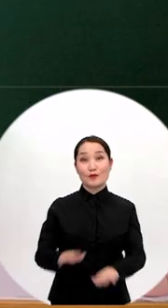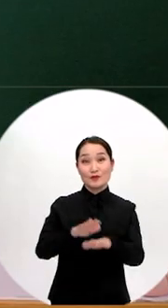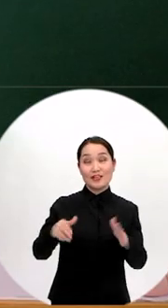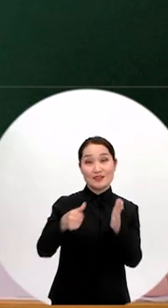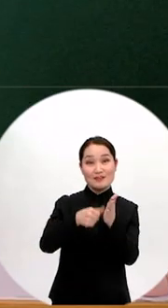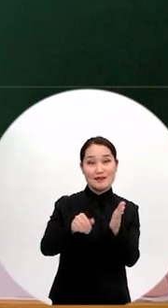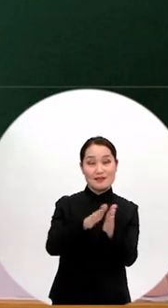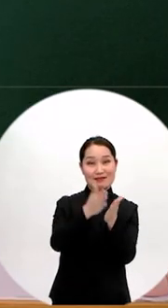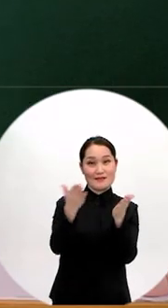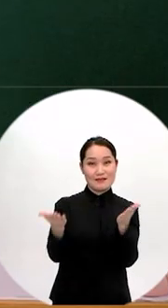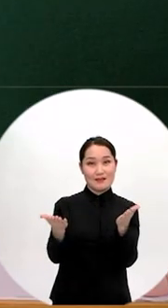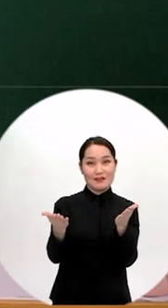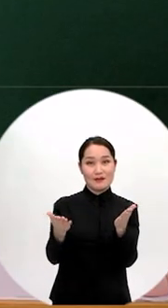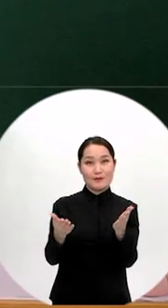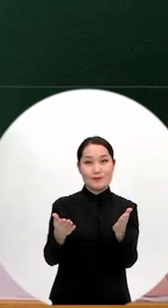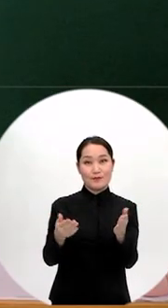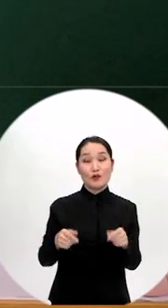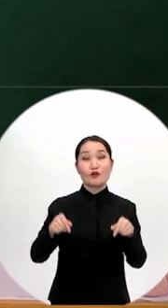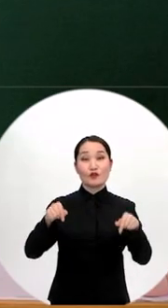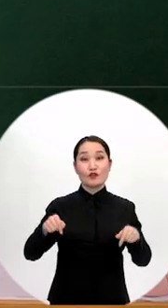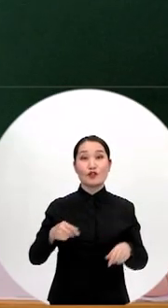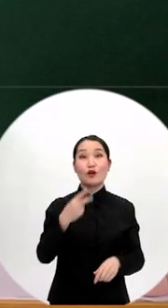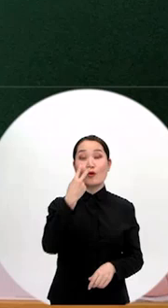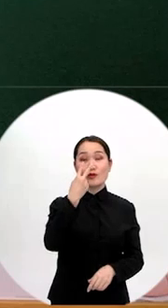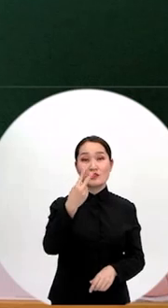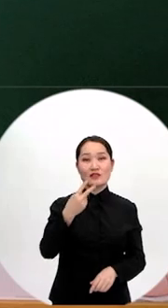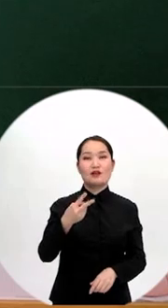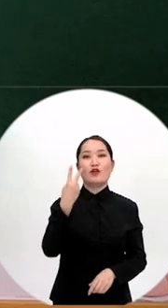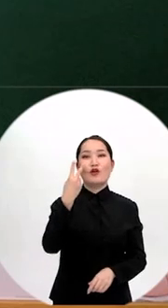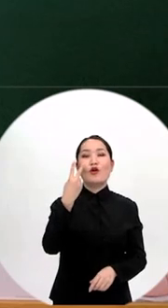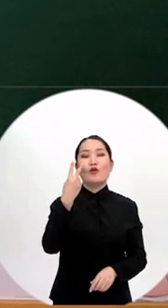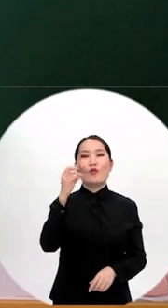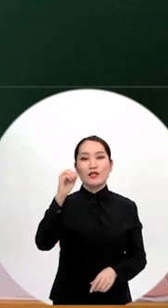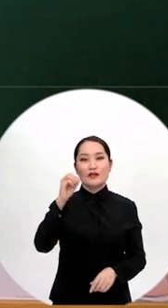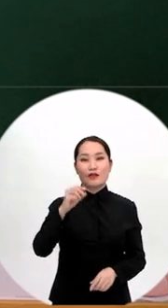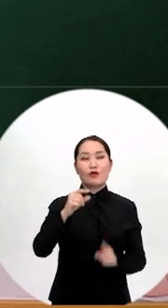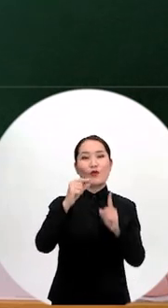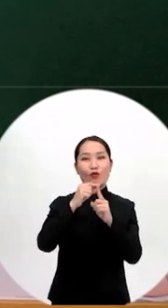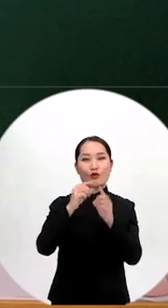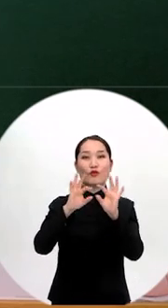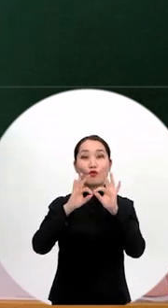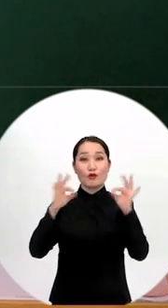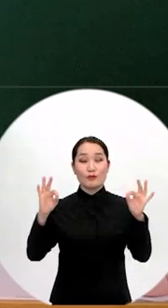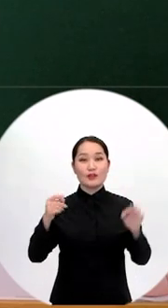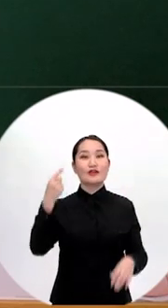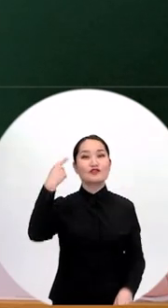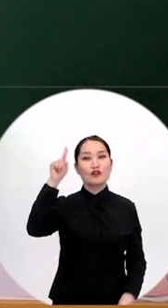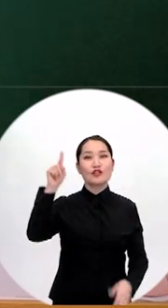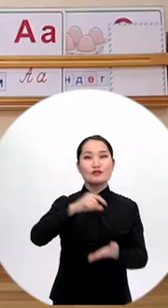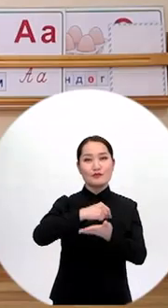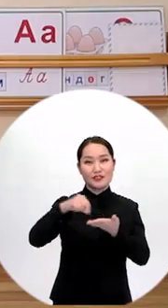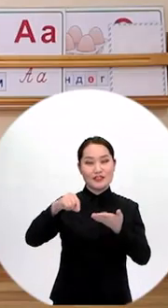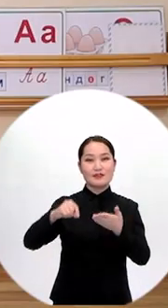Хүүхдүүдээ дэвтрээ дэлгээд өнөөдрийн үдсэн уюу дээрээ үг өгүүлбэр зохиож бичи.